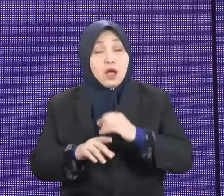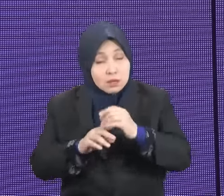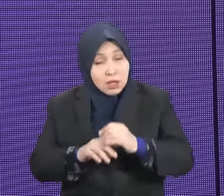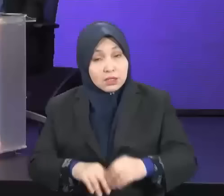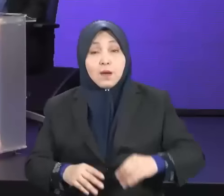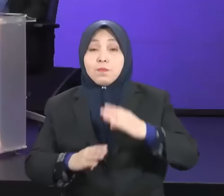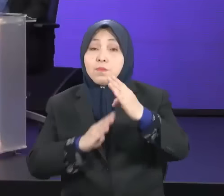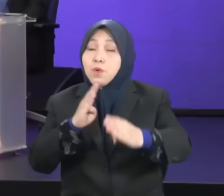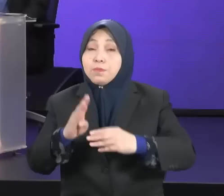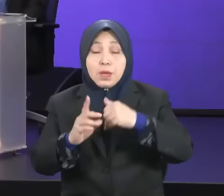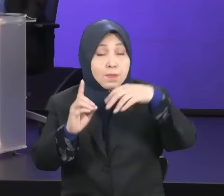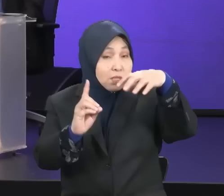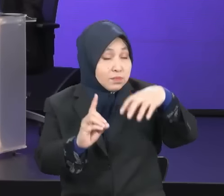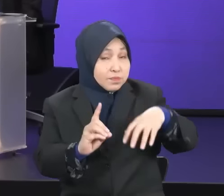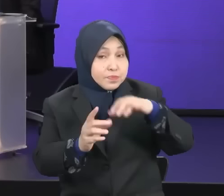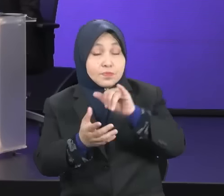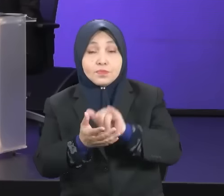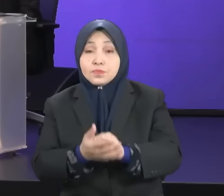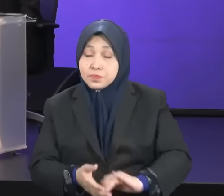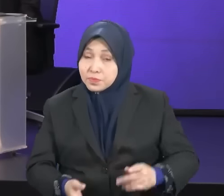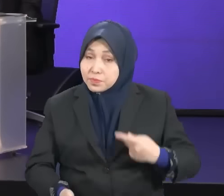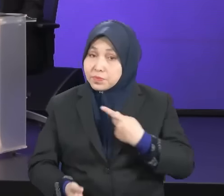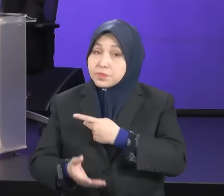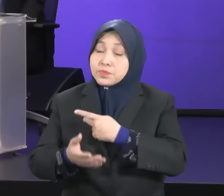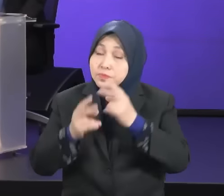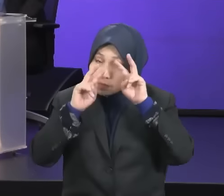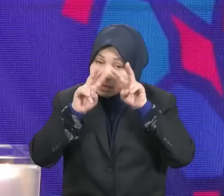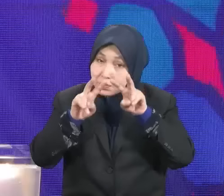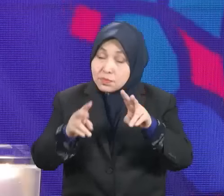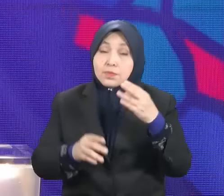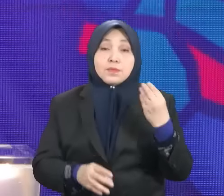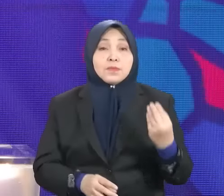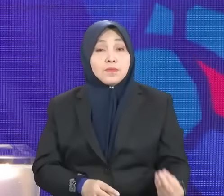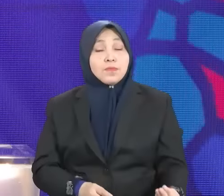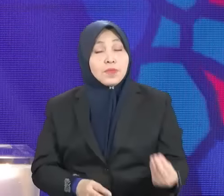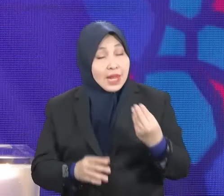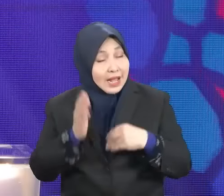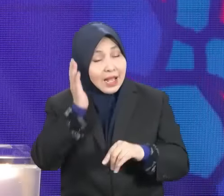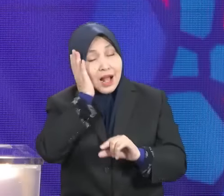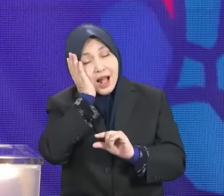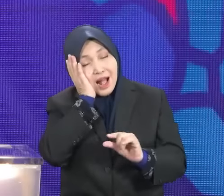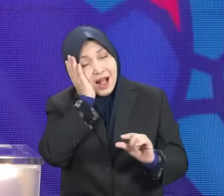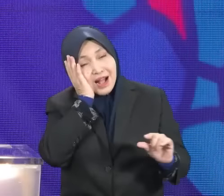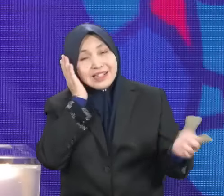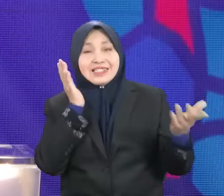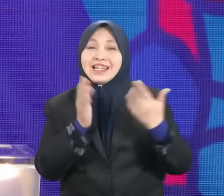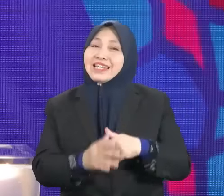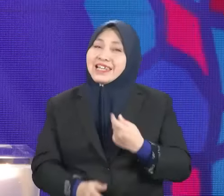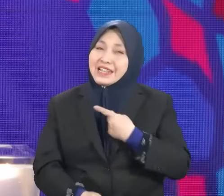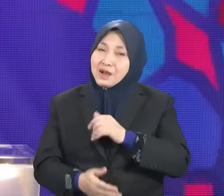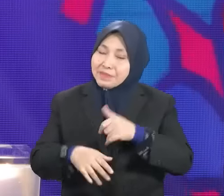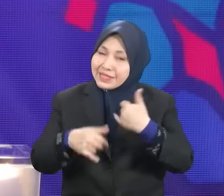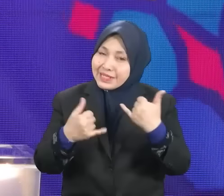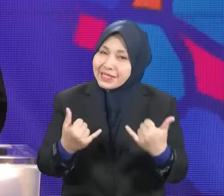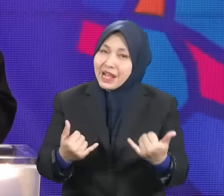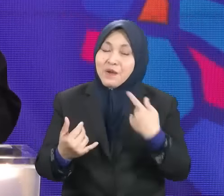bumi Madinah Subhanallah jadi kita Tengoklah eee bulan haji tajwid kita pada saat ini